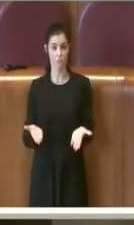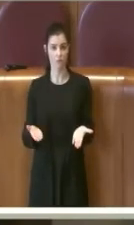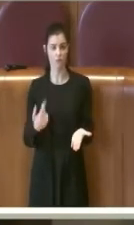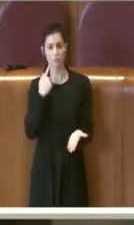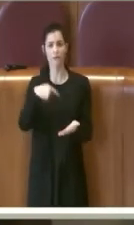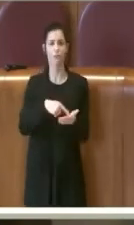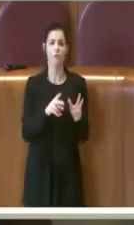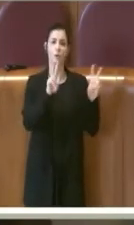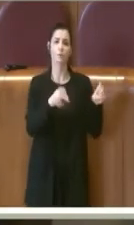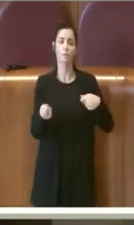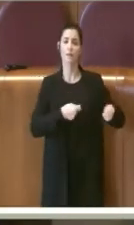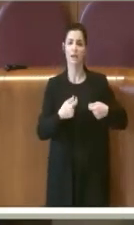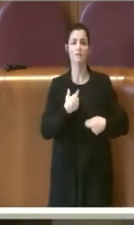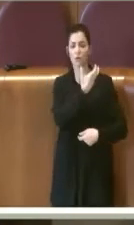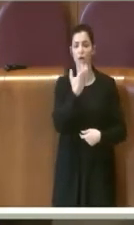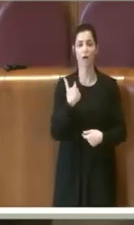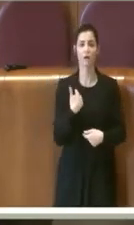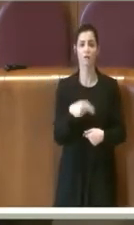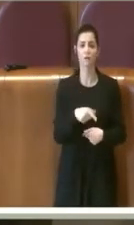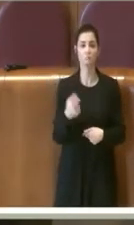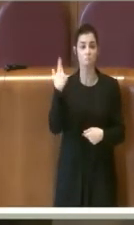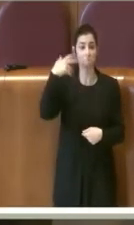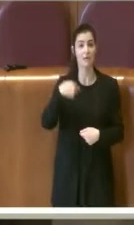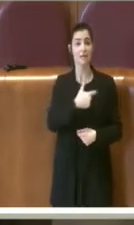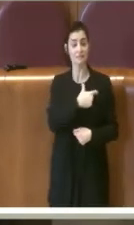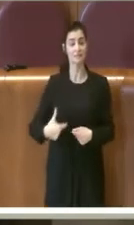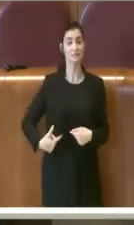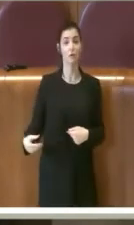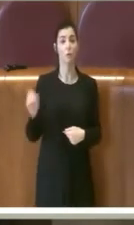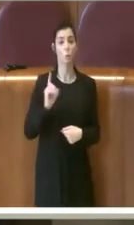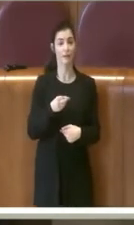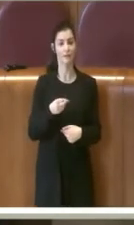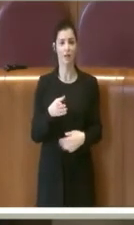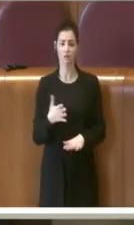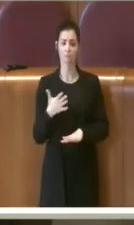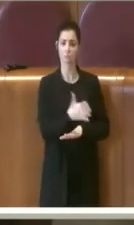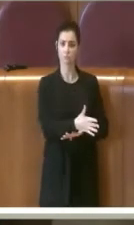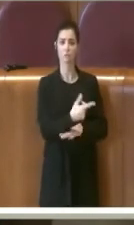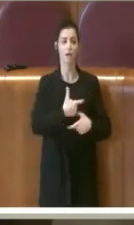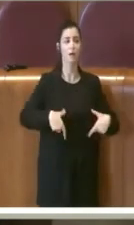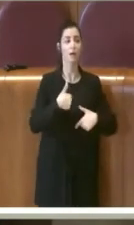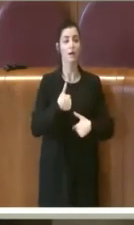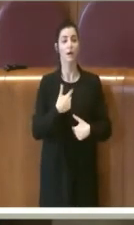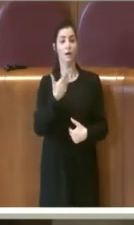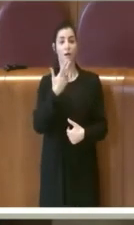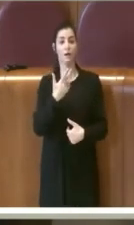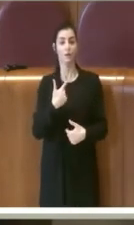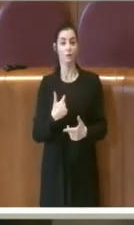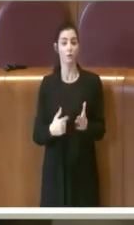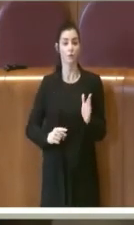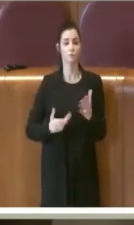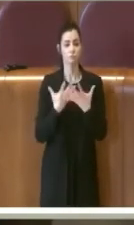perché anche qui io ci tengo a rimarcarlo. Lo stesso sindaco Gualtieri è andato in alcuni consessi pubblici a dire che lui rilancerà